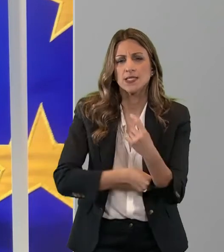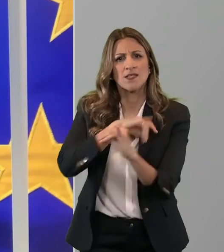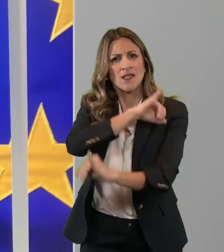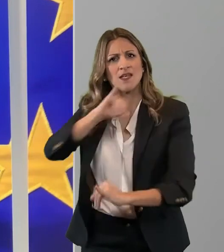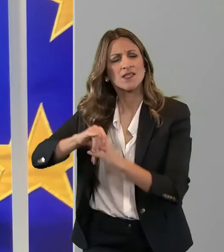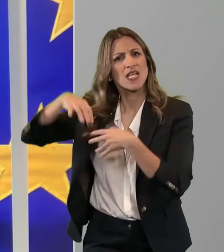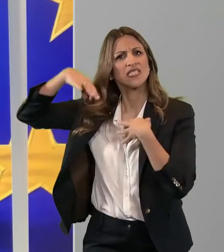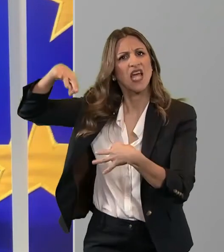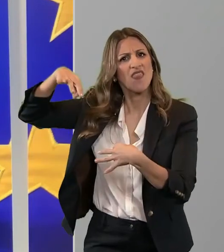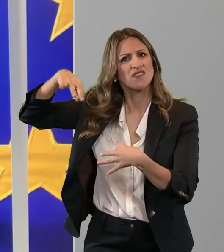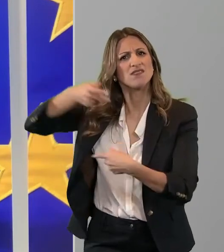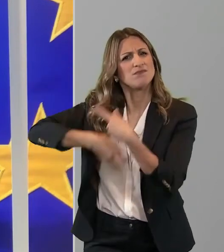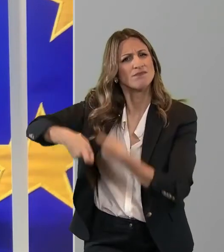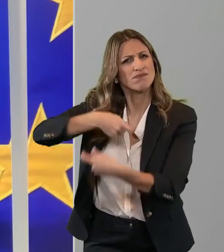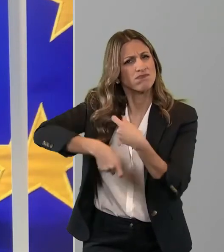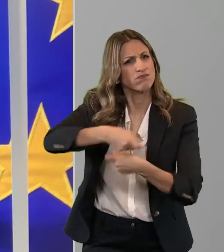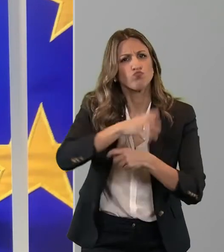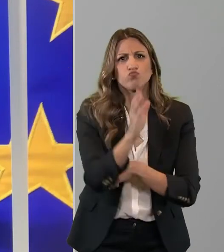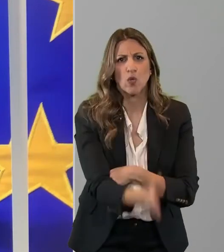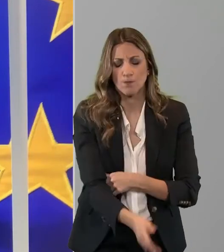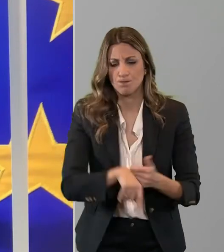πλατφόρμες ηλεκτρονικού εμπορίου,